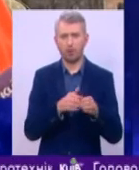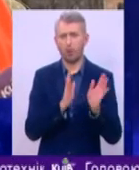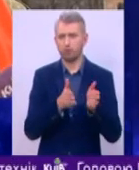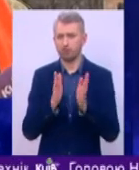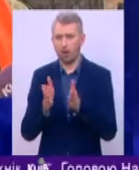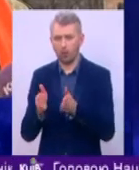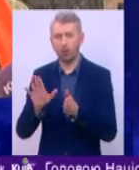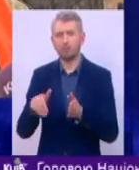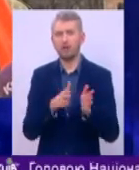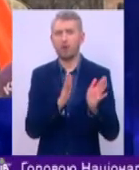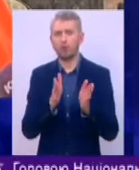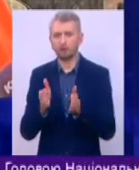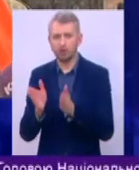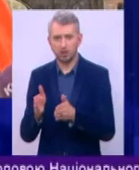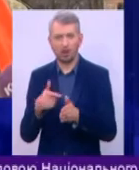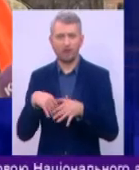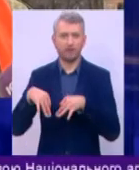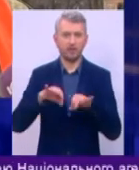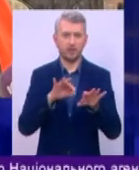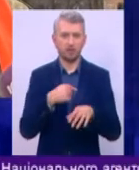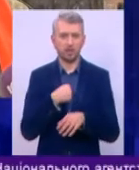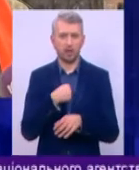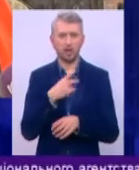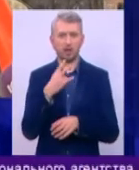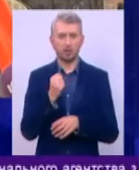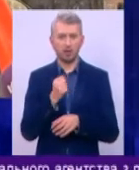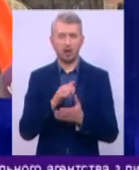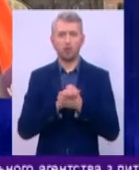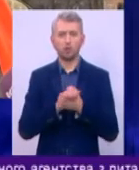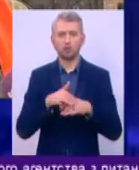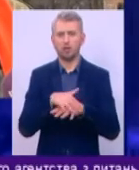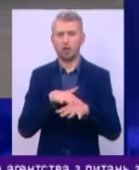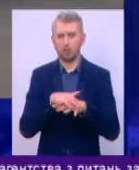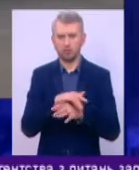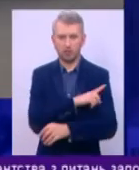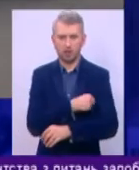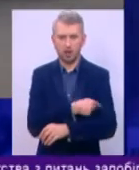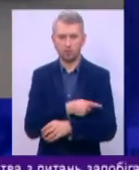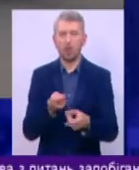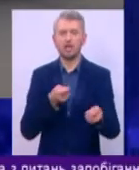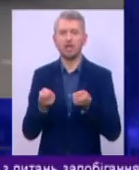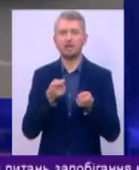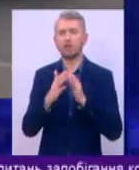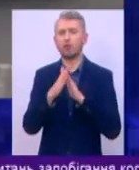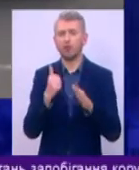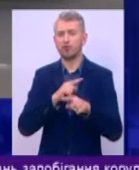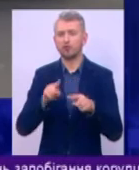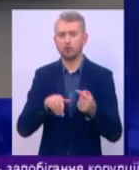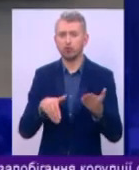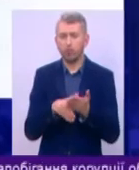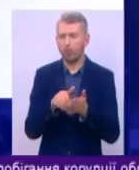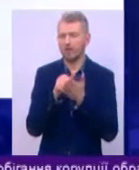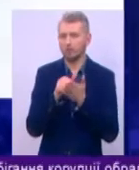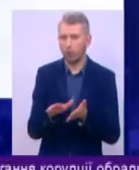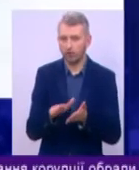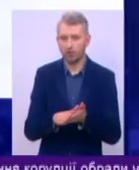вже після общаги вже завезли мене, виходить, на Дружбину роль в лікарню. Керівництво викликати швидку на місце події